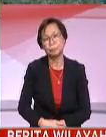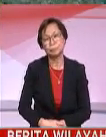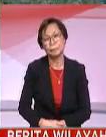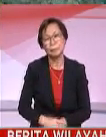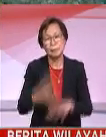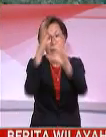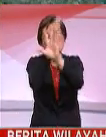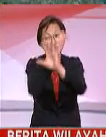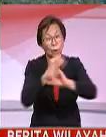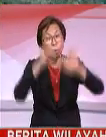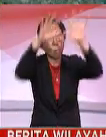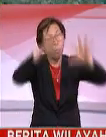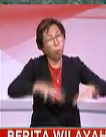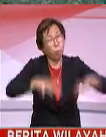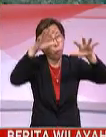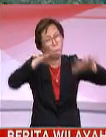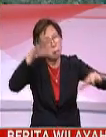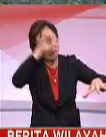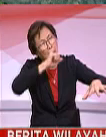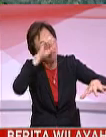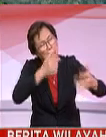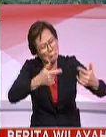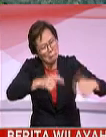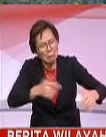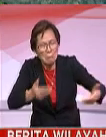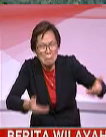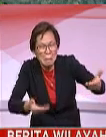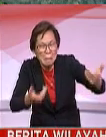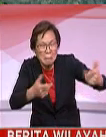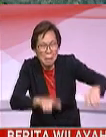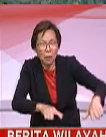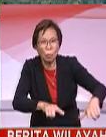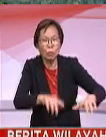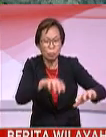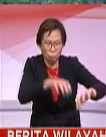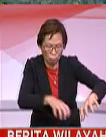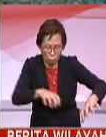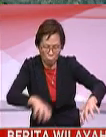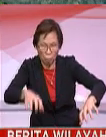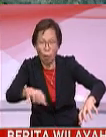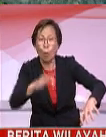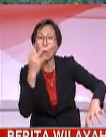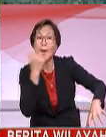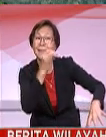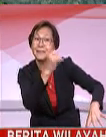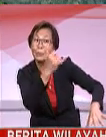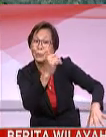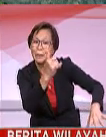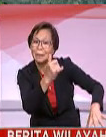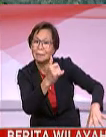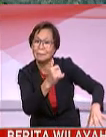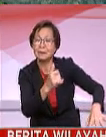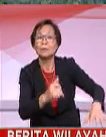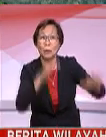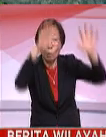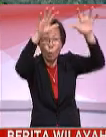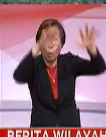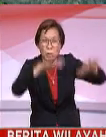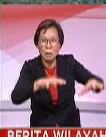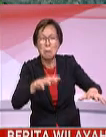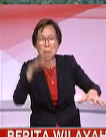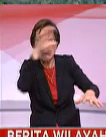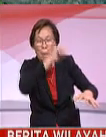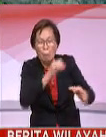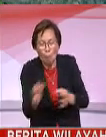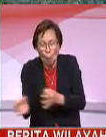Manakala di Sarawak pula, hujan lebat juga dijangka berlaku melibatkan bahagian-bahagian yang berwarna kuning, yang mana keadaan ini dijangka